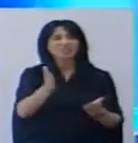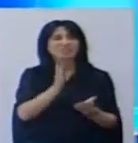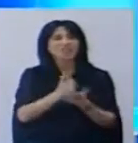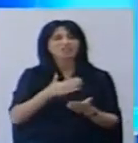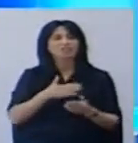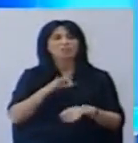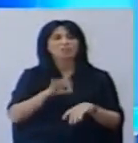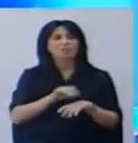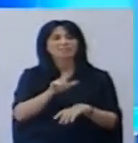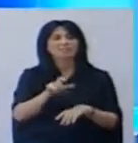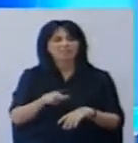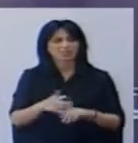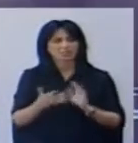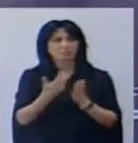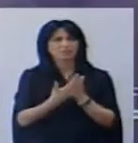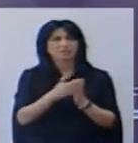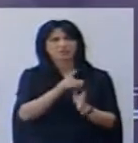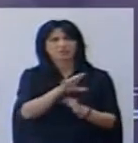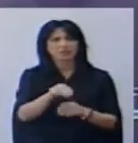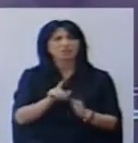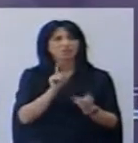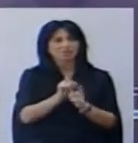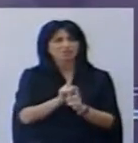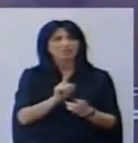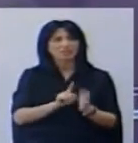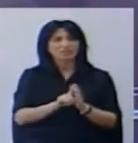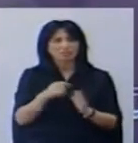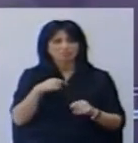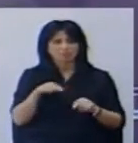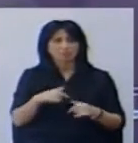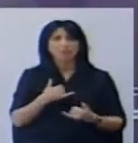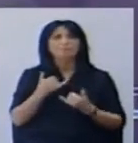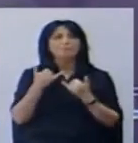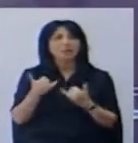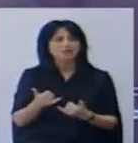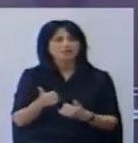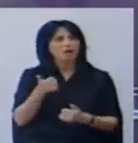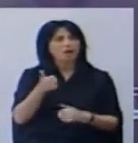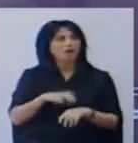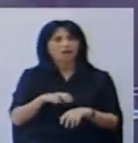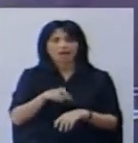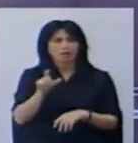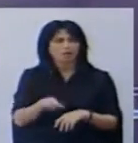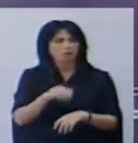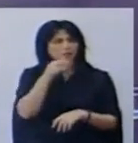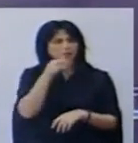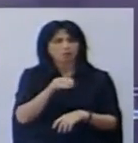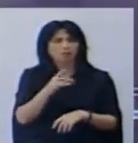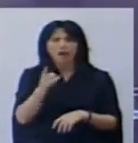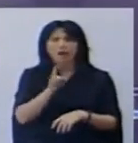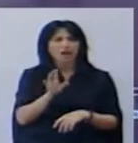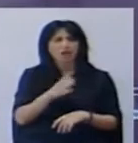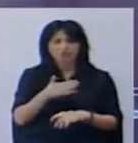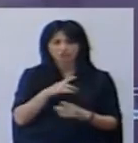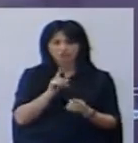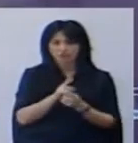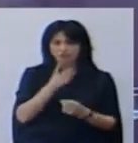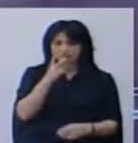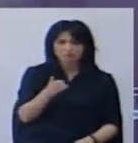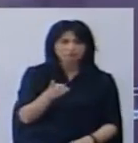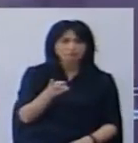ანუ პრაქტიკულად ასე და ყველა შეხვედრას ასე იწყებს. მე აქვე ვიტყვი, პატივს ჩემს არის ძალიან კარგი ექიმი, მაგრამ არაერთხელ ჩემ შეხვედრებზე